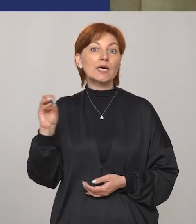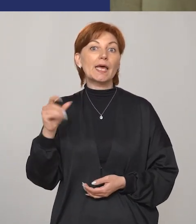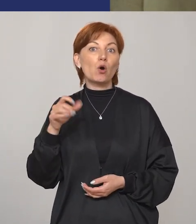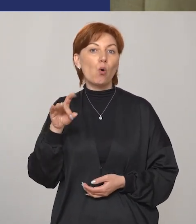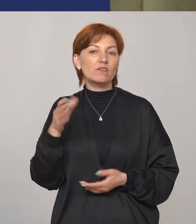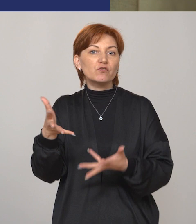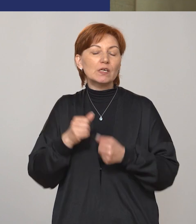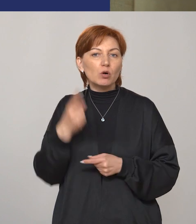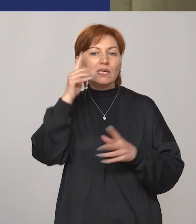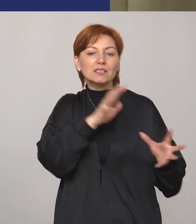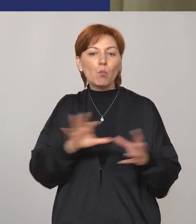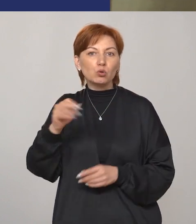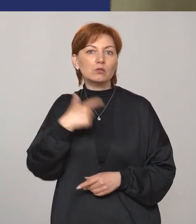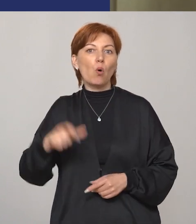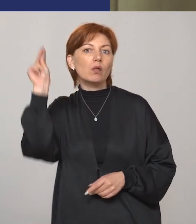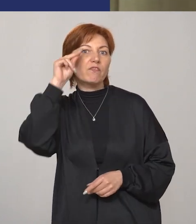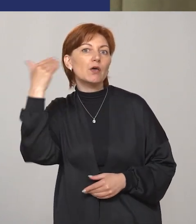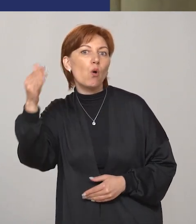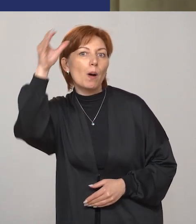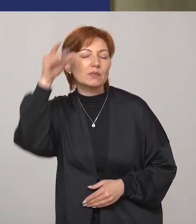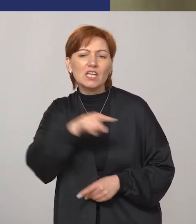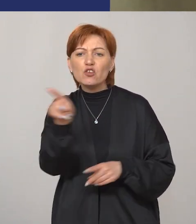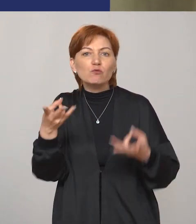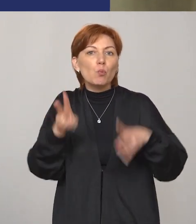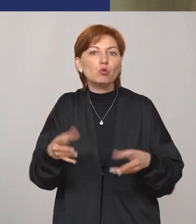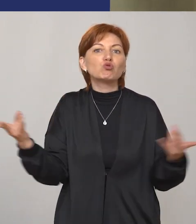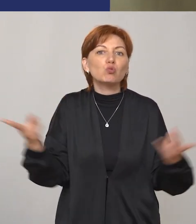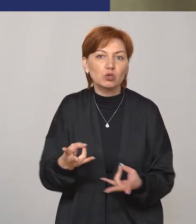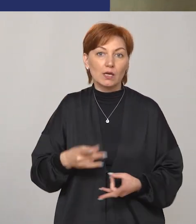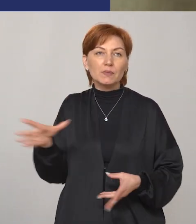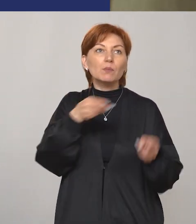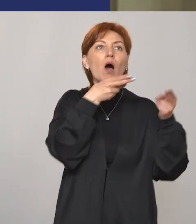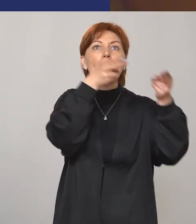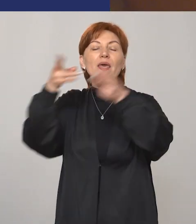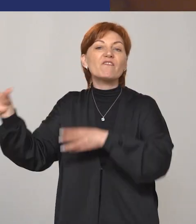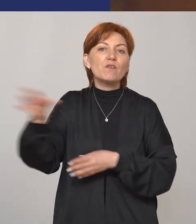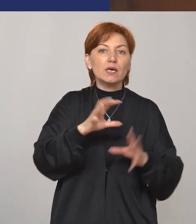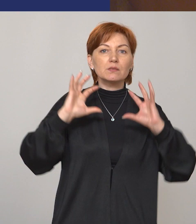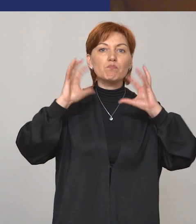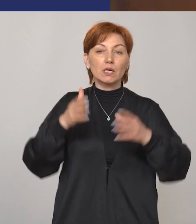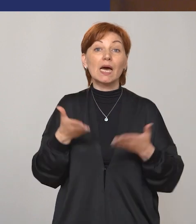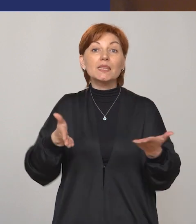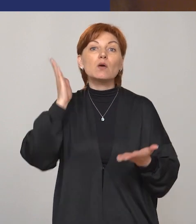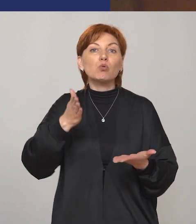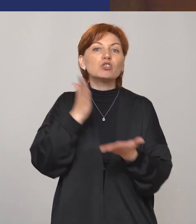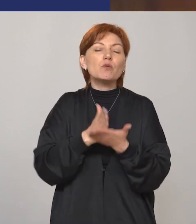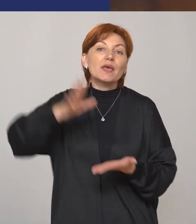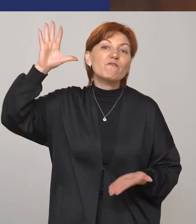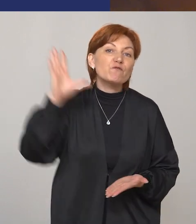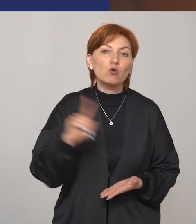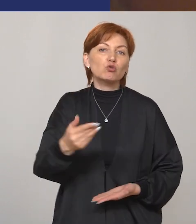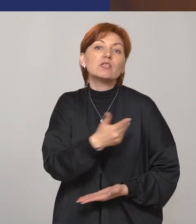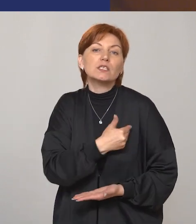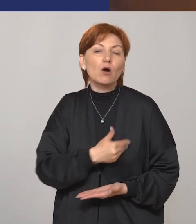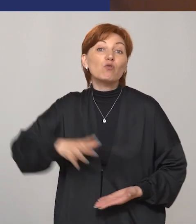Петр Егорыч возьмет на себя заботу о твоем образовании. Ты ни в чем не будешь нуждаться. Мы с тобой объедем весь мир. Ты будешь иметь все, что